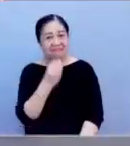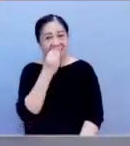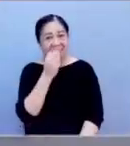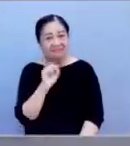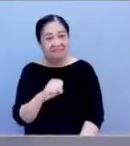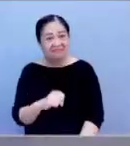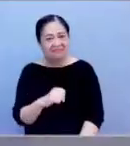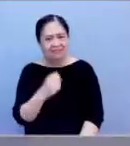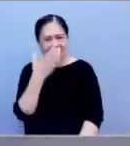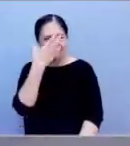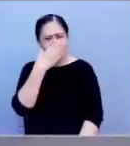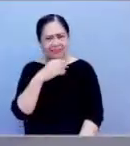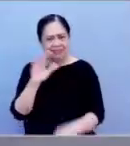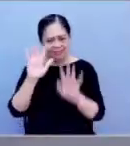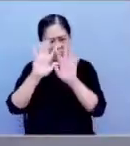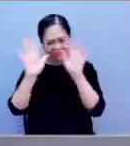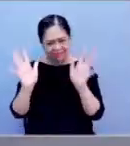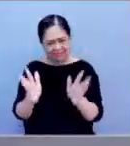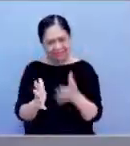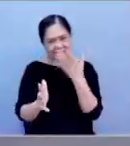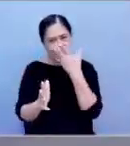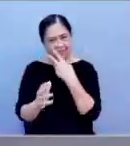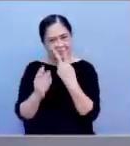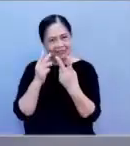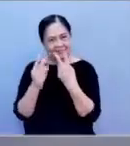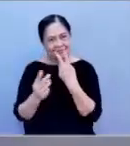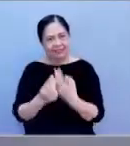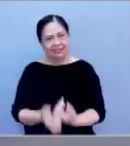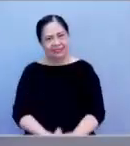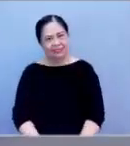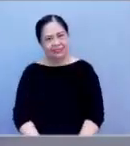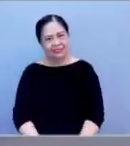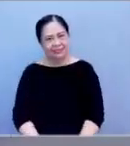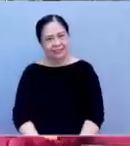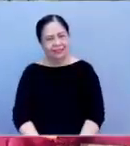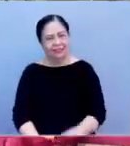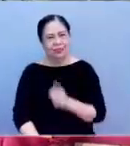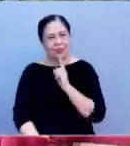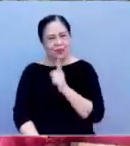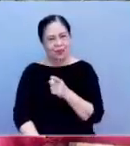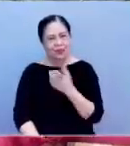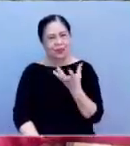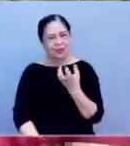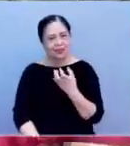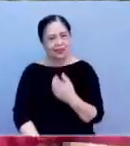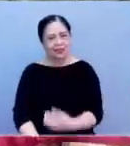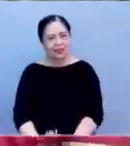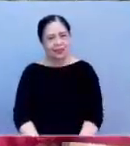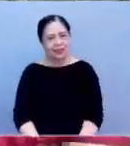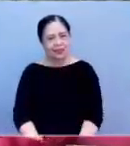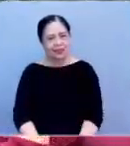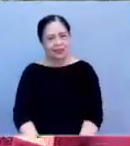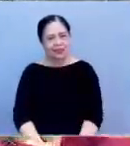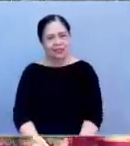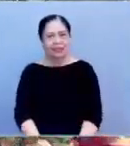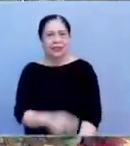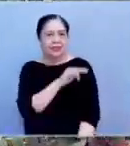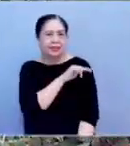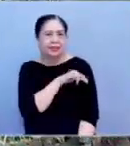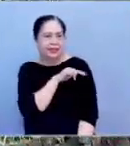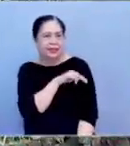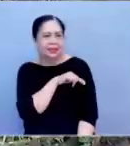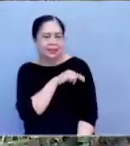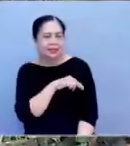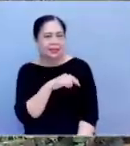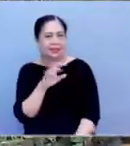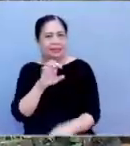aesthetic. Ito nito, Abby. Parang talagang gusto mo yung... yung mga gusto sa natural, sa yung mga